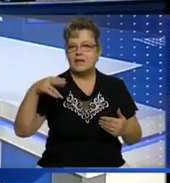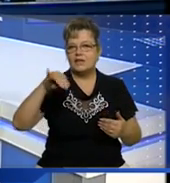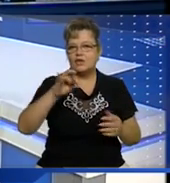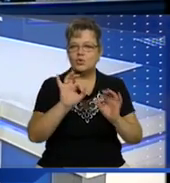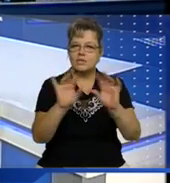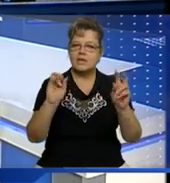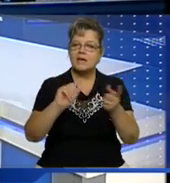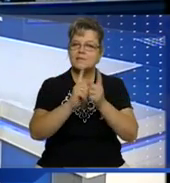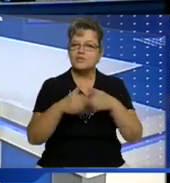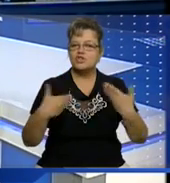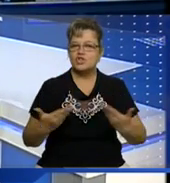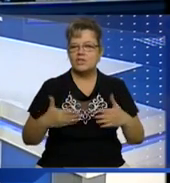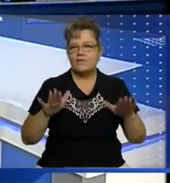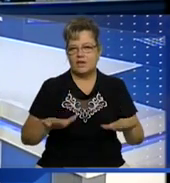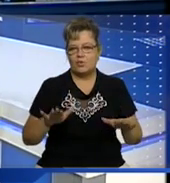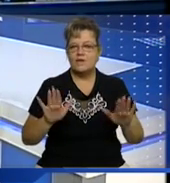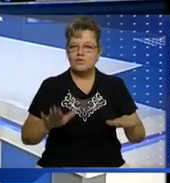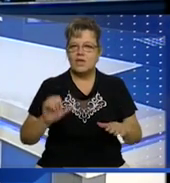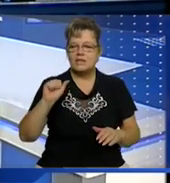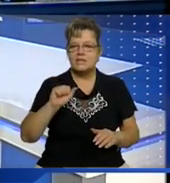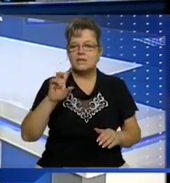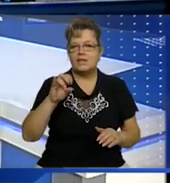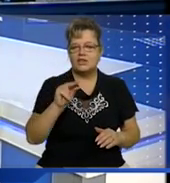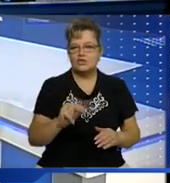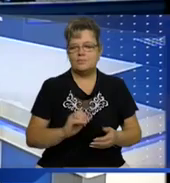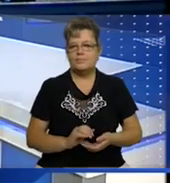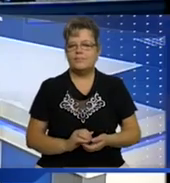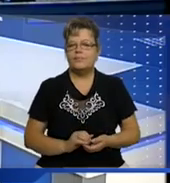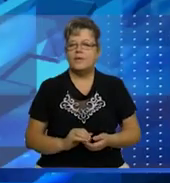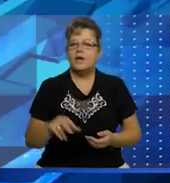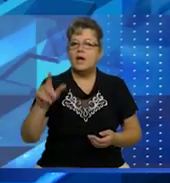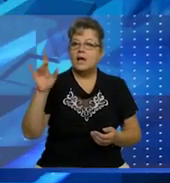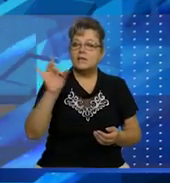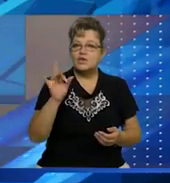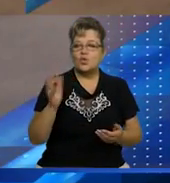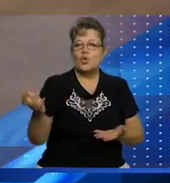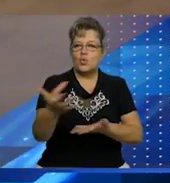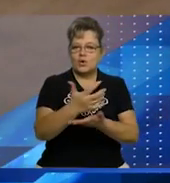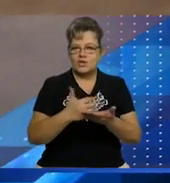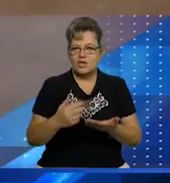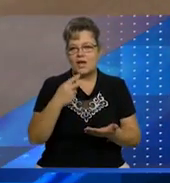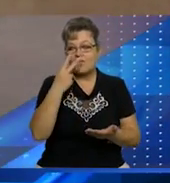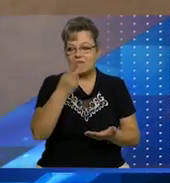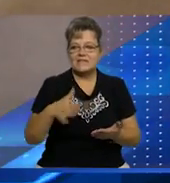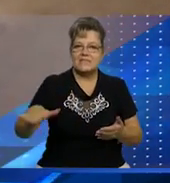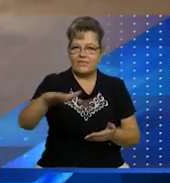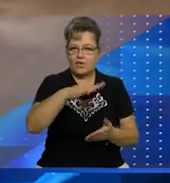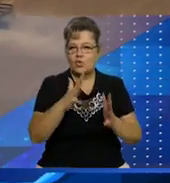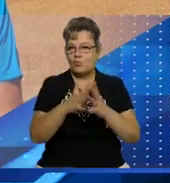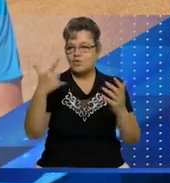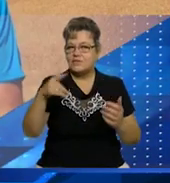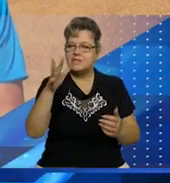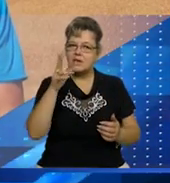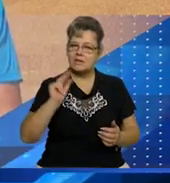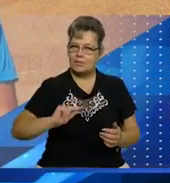Здравствуйте! Неделя на Дону расскажет, как изменилась жизнь в регионе. В студии Анастасия Наталич. Донской урожай, вид сверху.